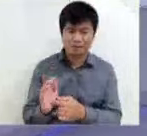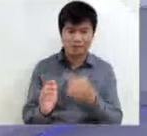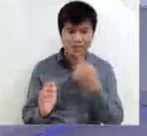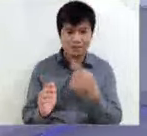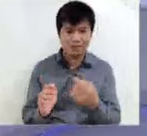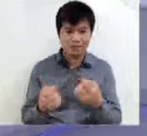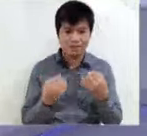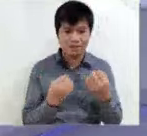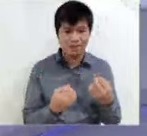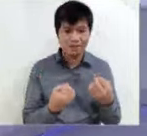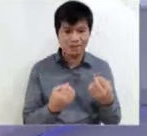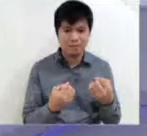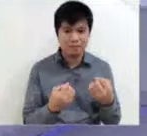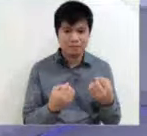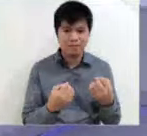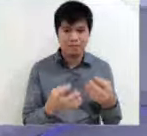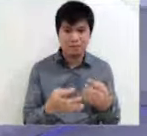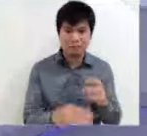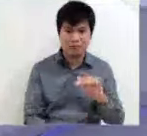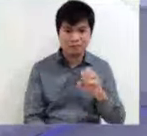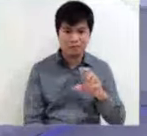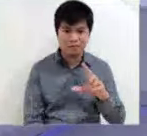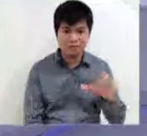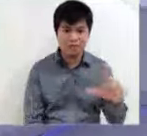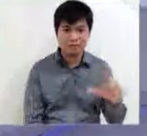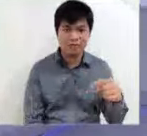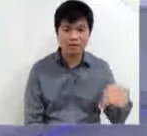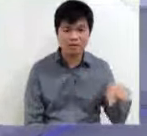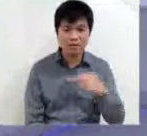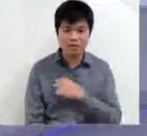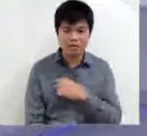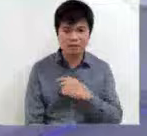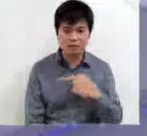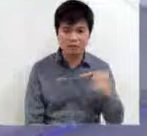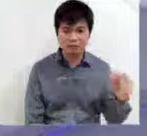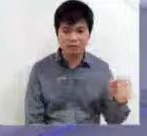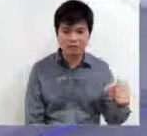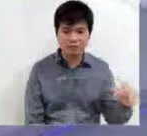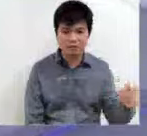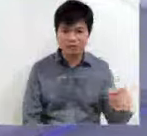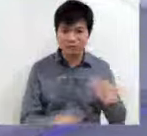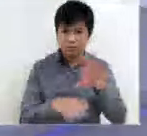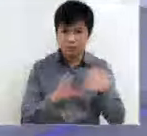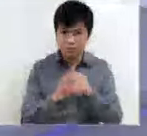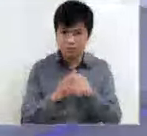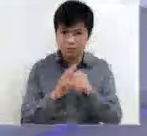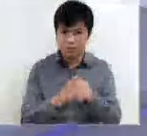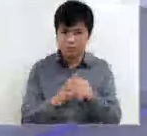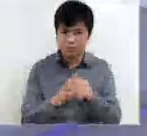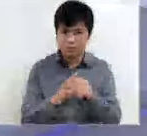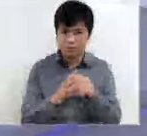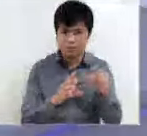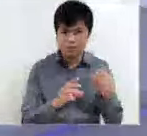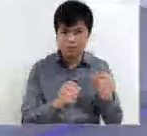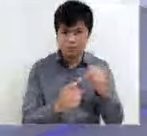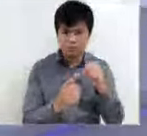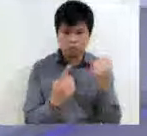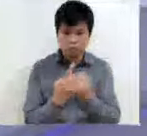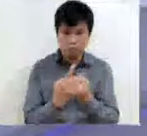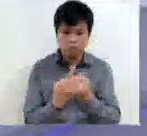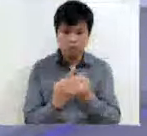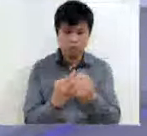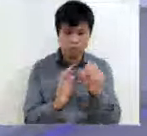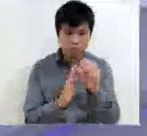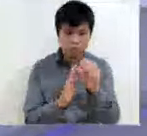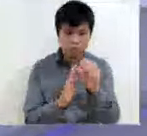nakalaban ang Riz para sa titulong Word of the Year. Kabilang po dyan, iyong situationship, as in iyong